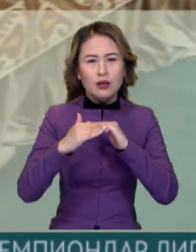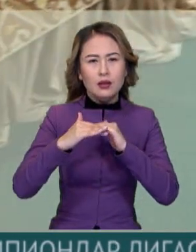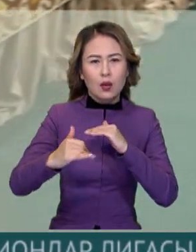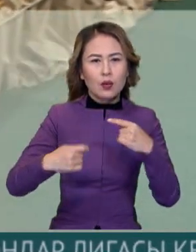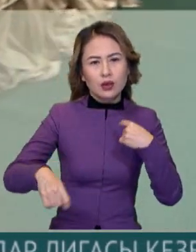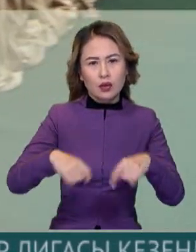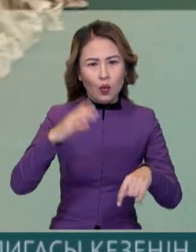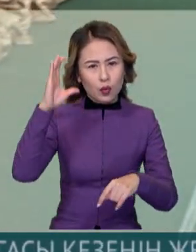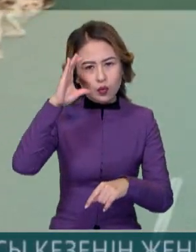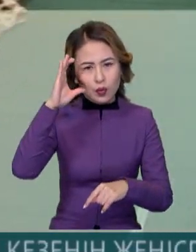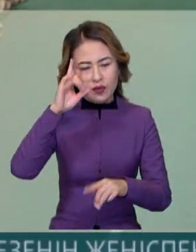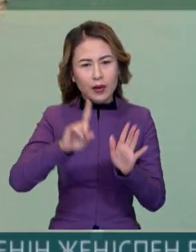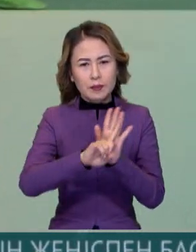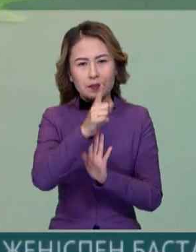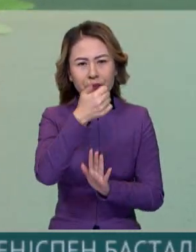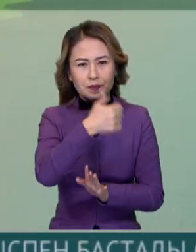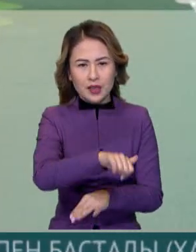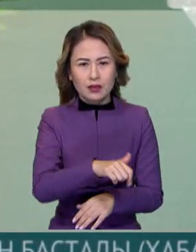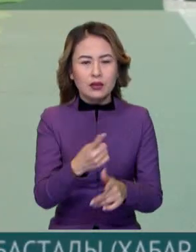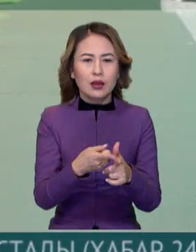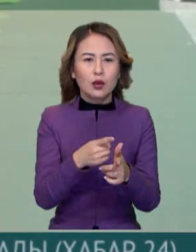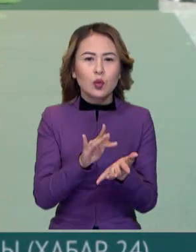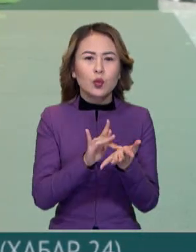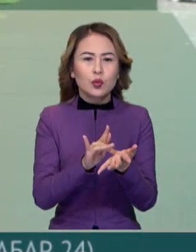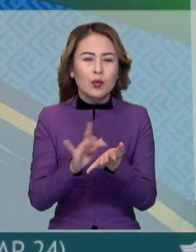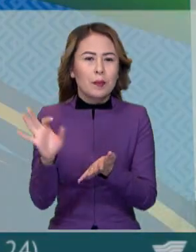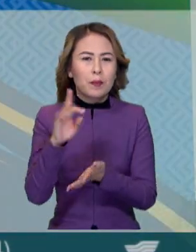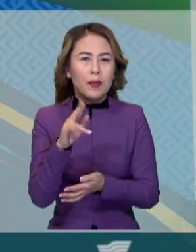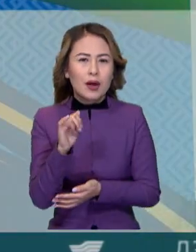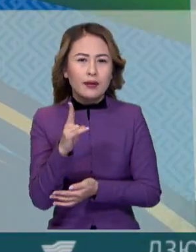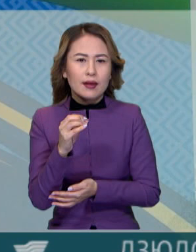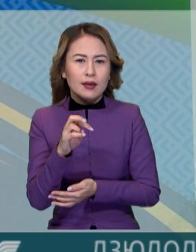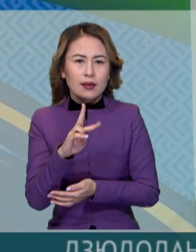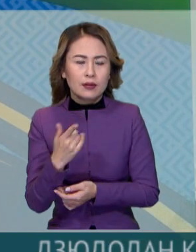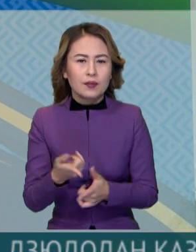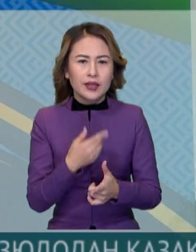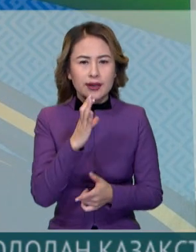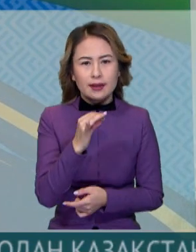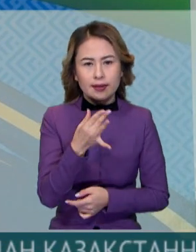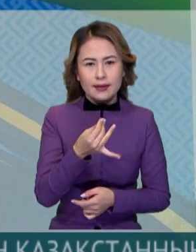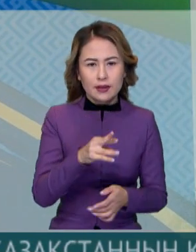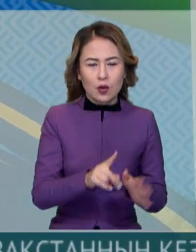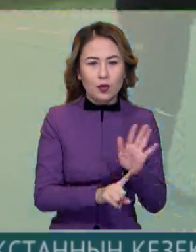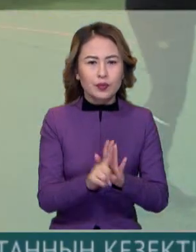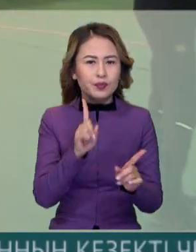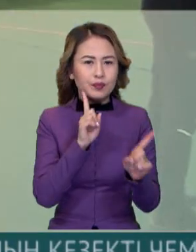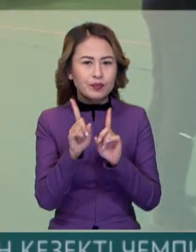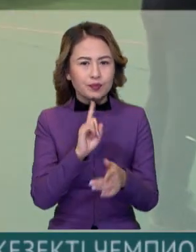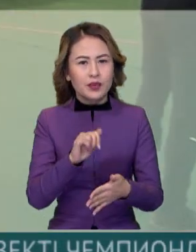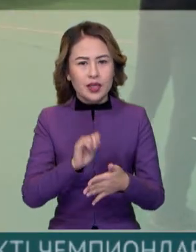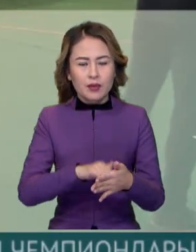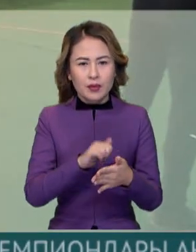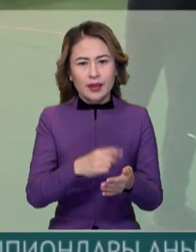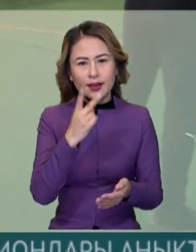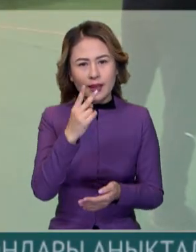үлесі Өзбекстанда басым көрінеді. Форум барысында туризм бойынша панельдік сессия және іскерлік кеңестің отырысы да жүріп